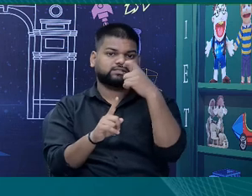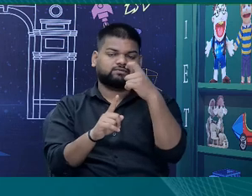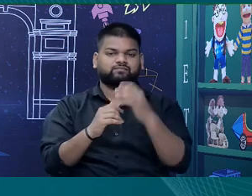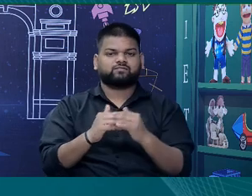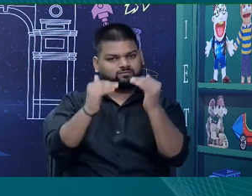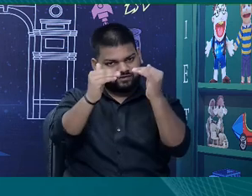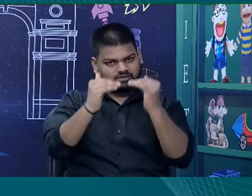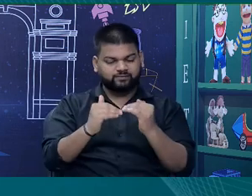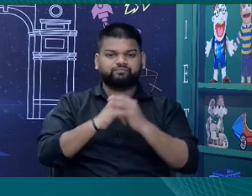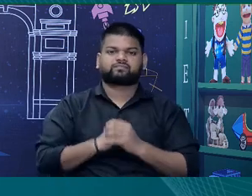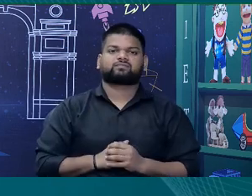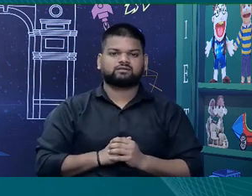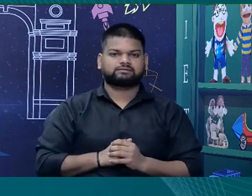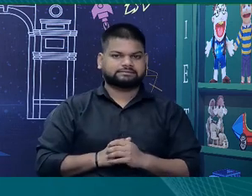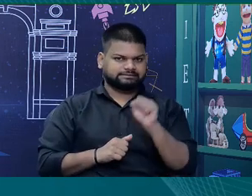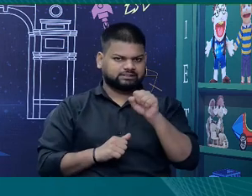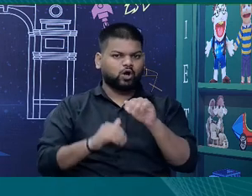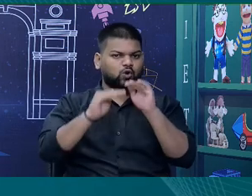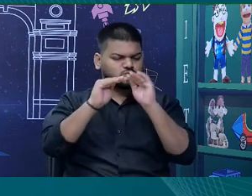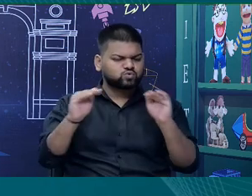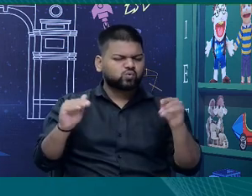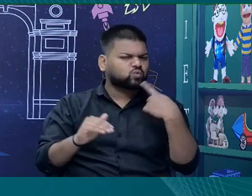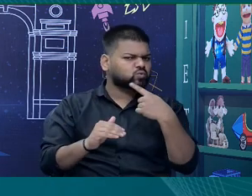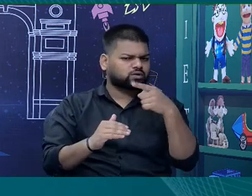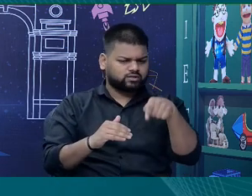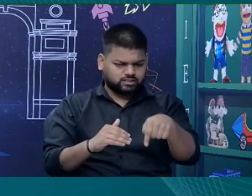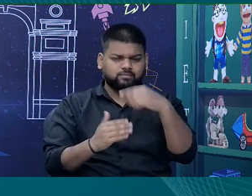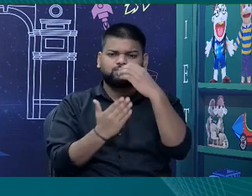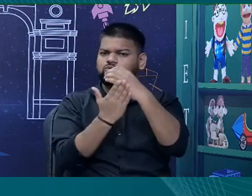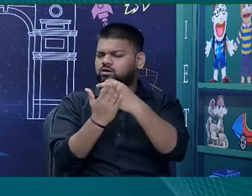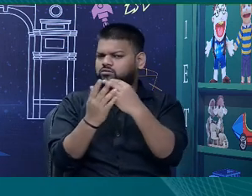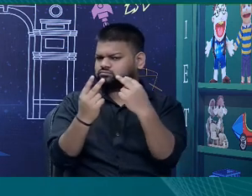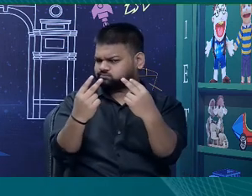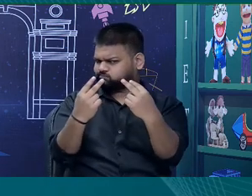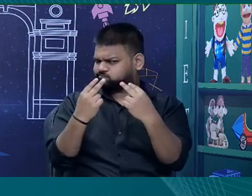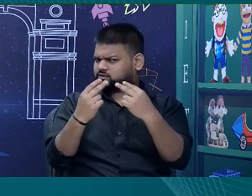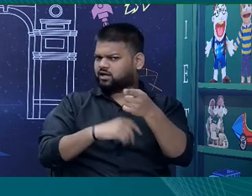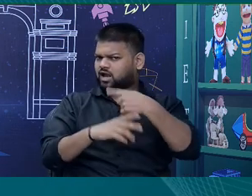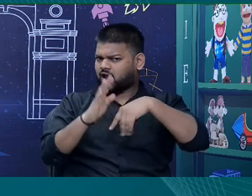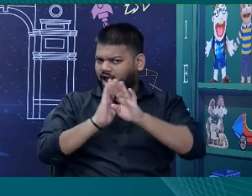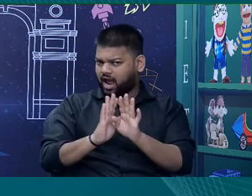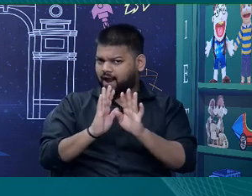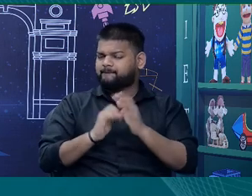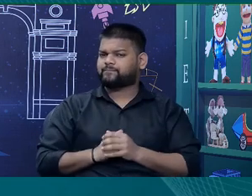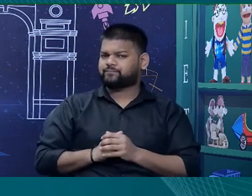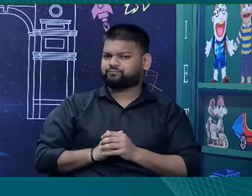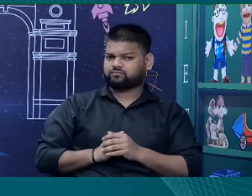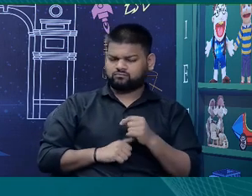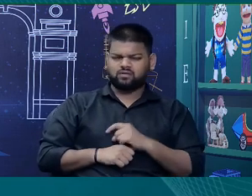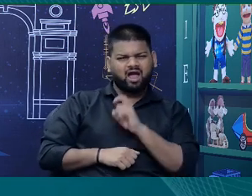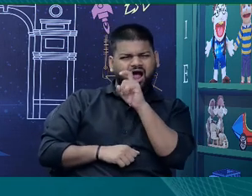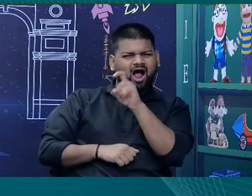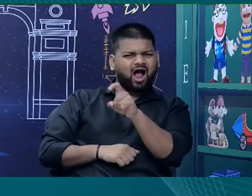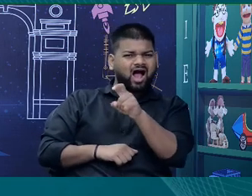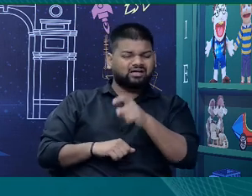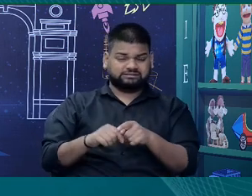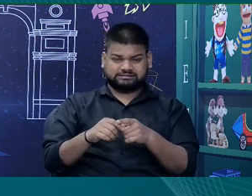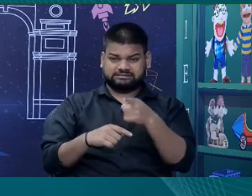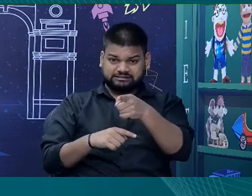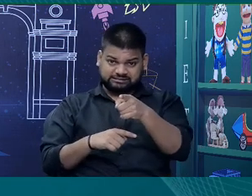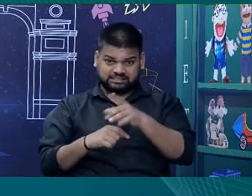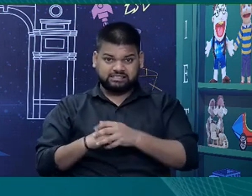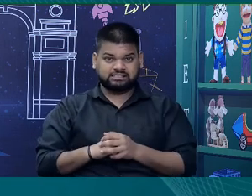स्टूडेंट के लिए जो यह सत्र देख रहे हैं उनके लिए मैं आपसे एक सवाल करूं की एक्सप्रेशंस को फ्रेम करने के लिए क्या कोई एक तरीका है